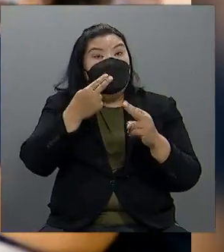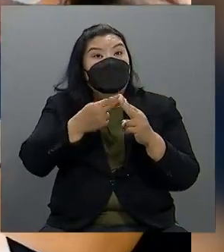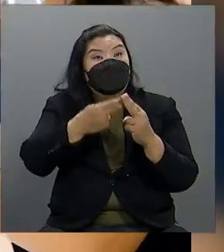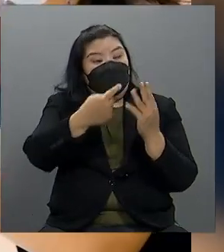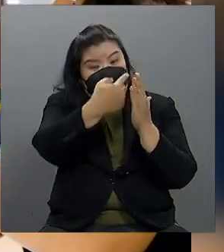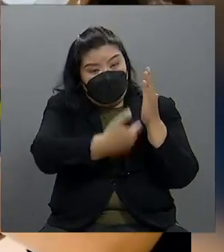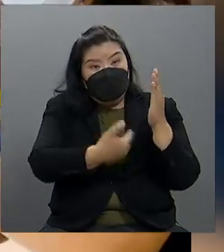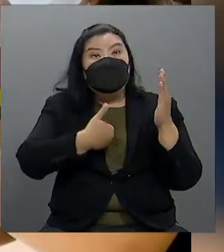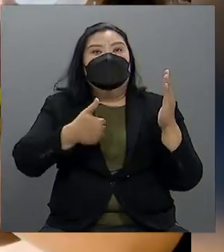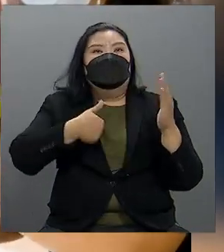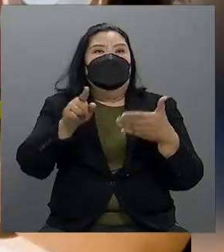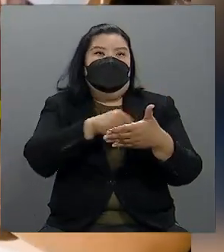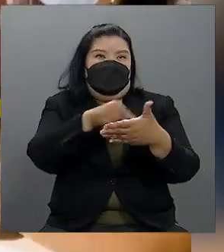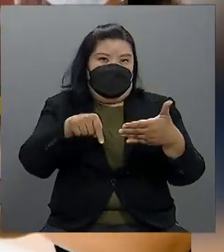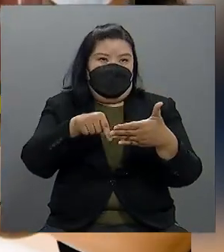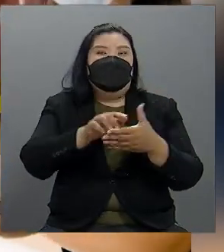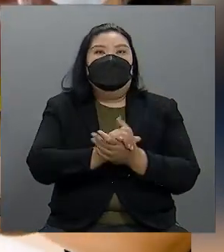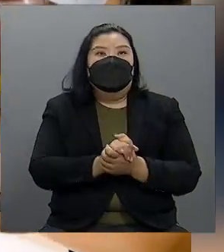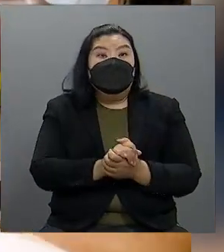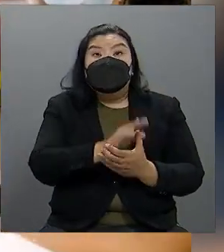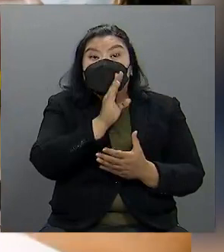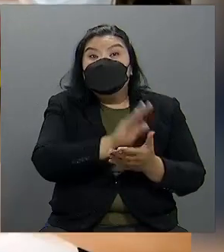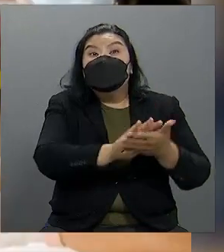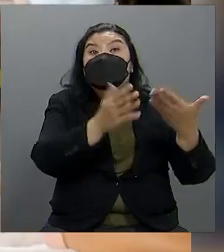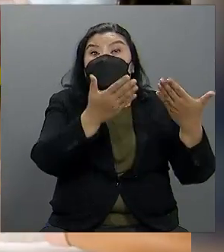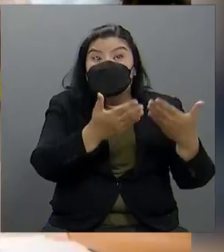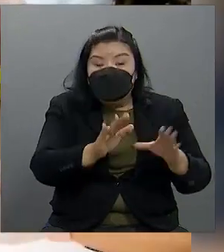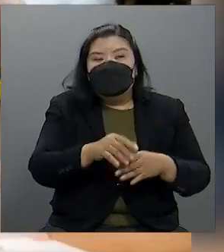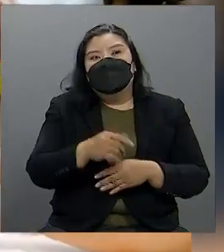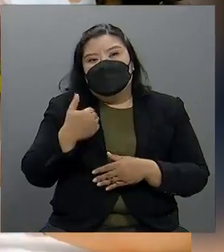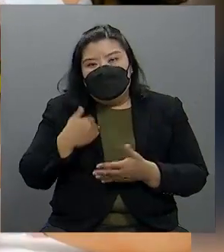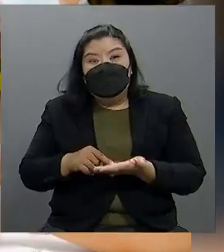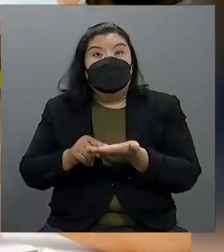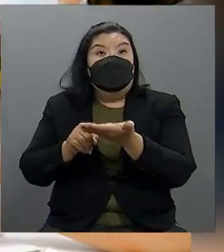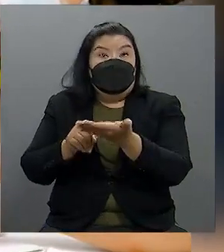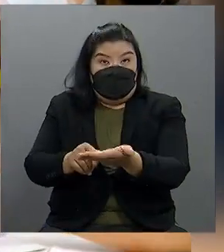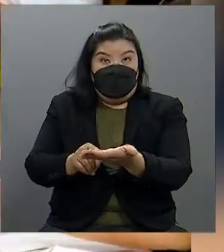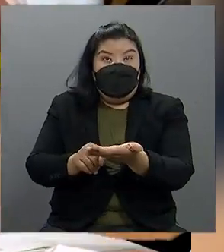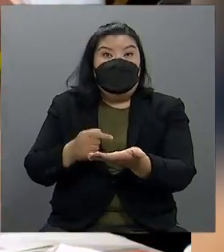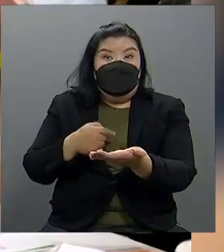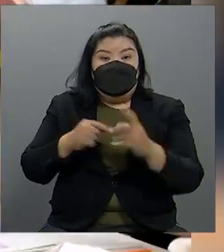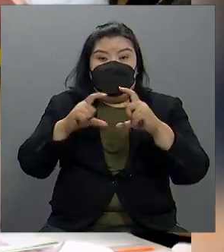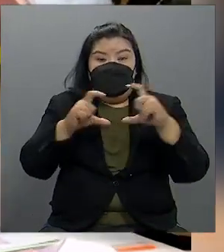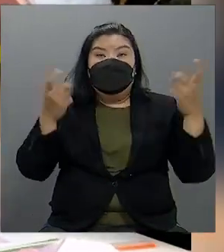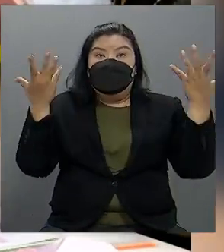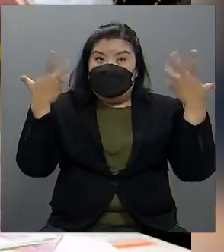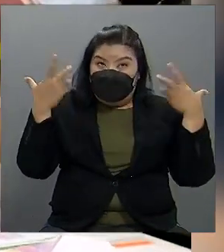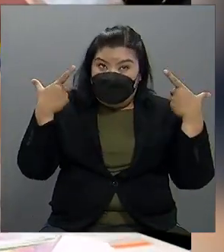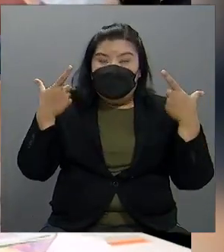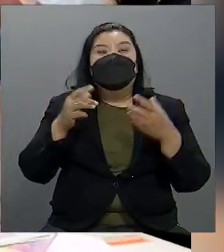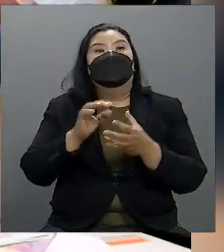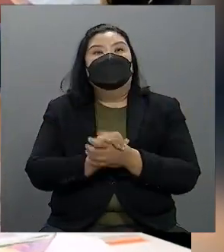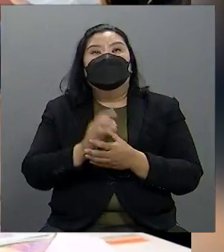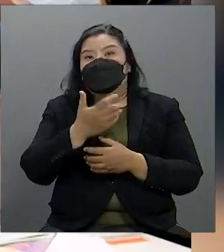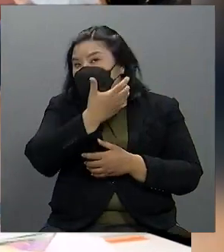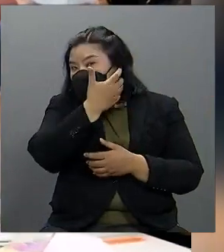ตรวจสอบชื่อของตัวเองเนี่ยนะครับคุณผู้ชมก็มายื่นหลักฐานแสดงตนก็คือบัตรประชาชนขั้นตอนก็คือต้องถอดหน้ากากถอดแป๊บเดียวพอฮ